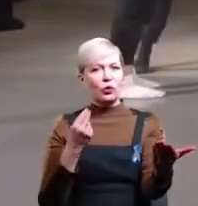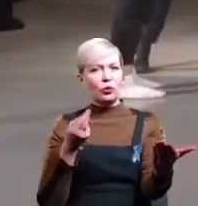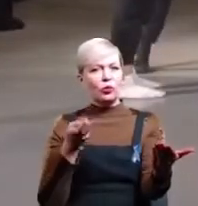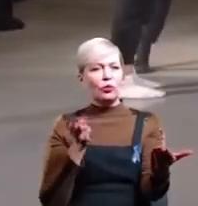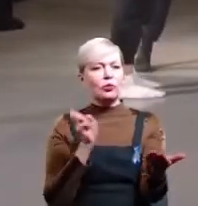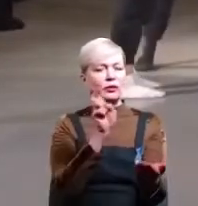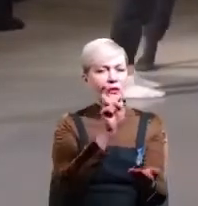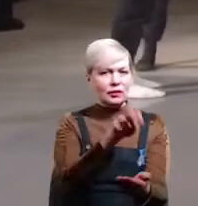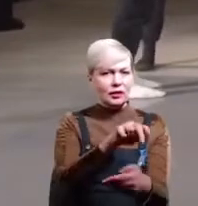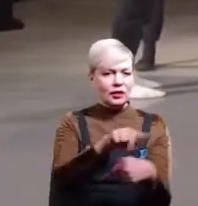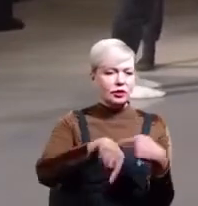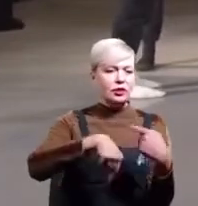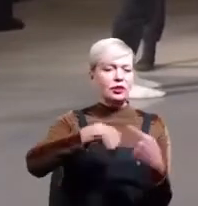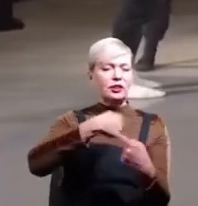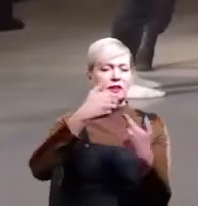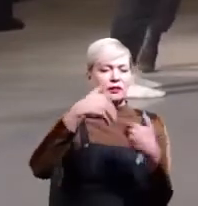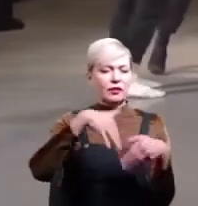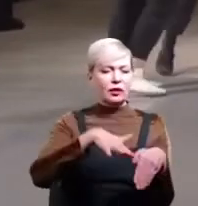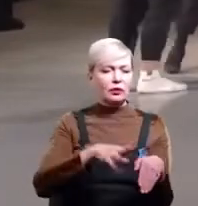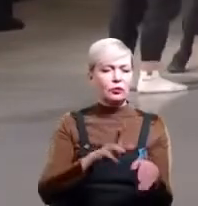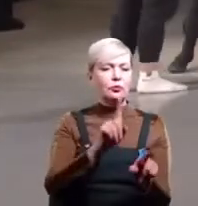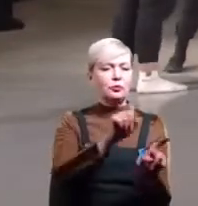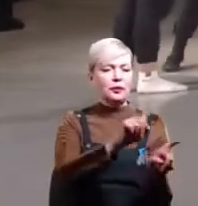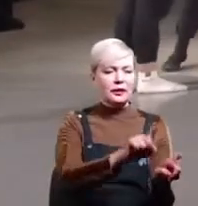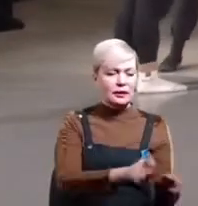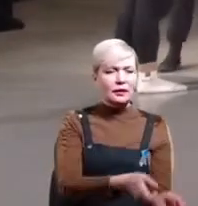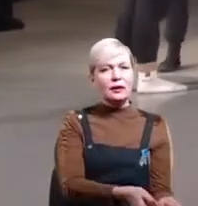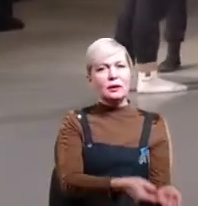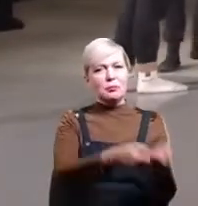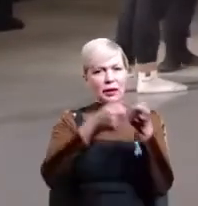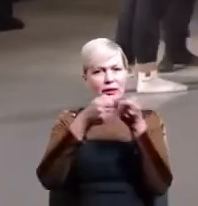через волну присели и подняли.